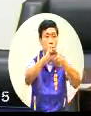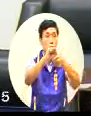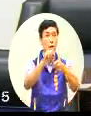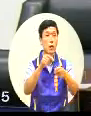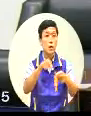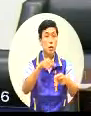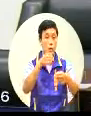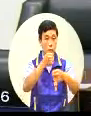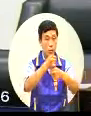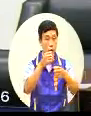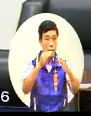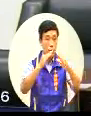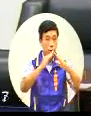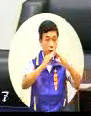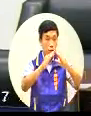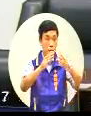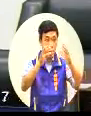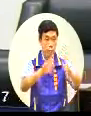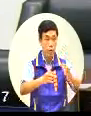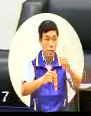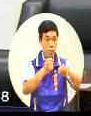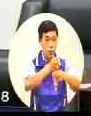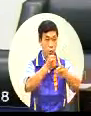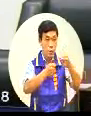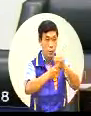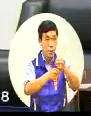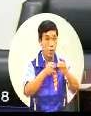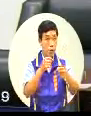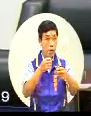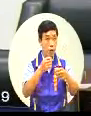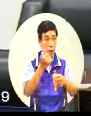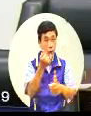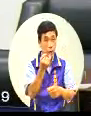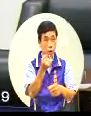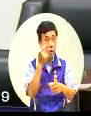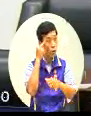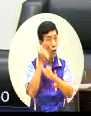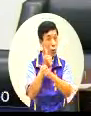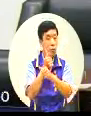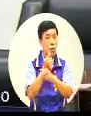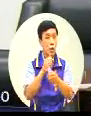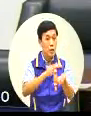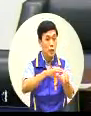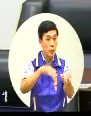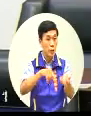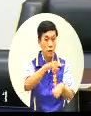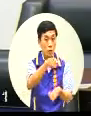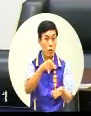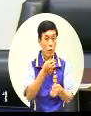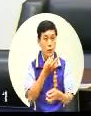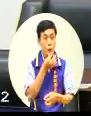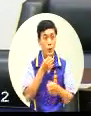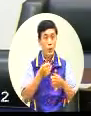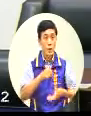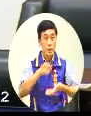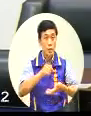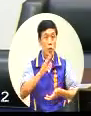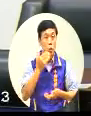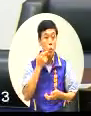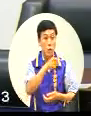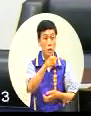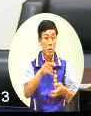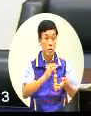问题要考量，但是我相信啊，医院本身都比你们还担心，因为应该你的病院他们出事